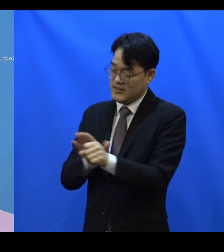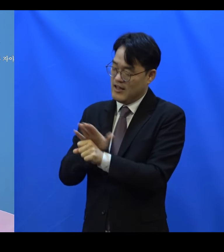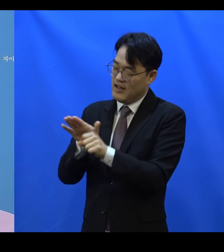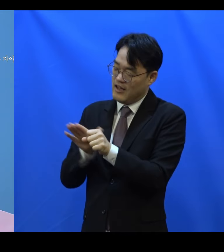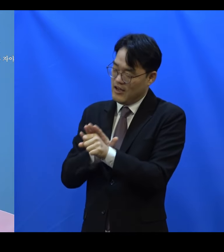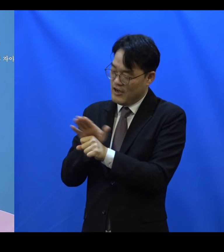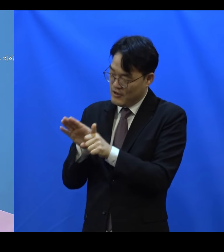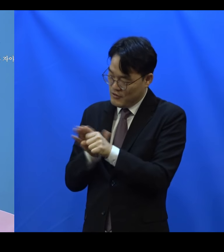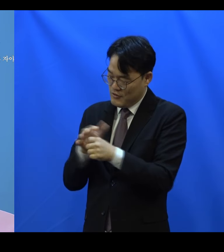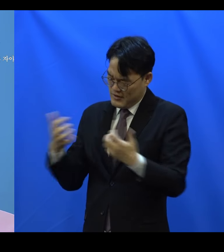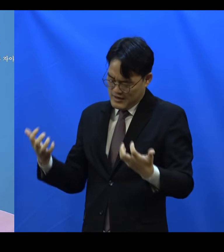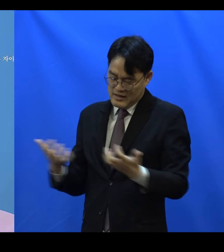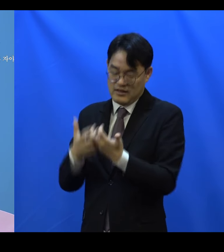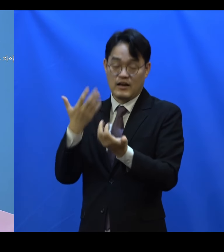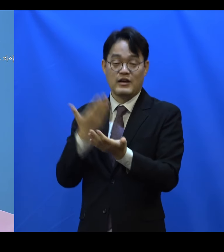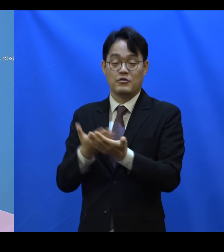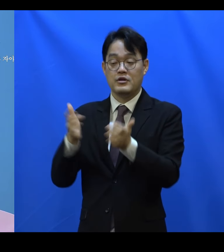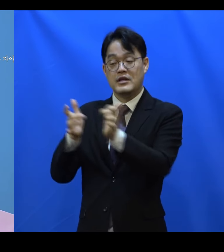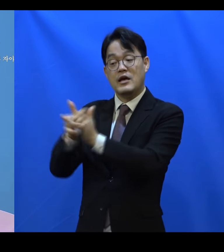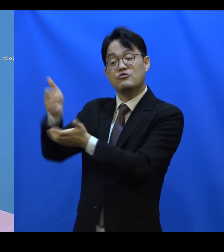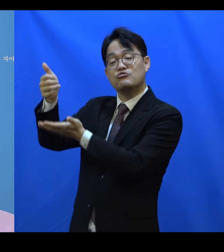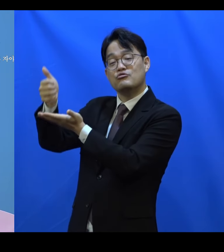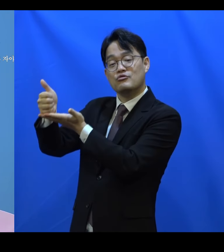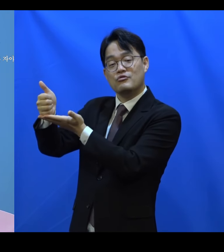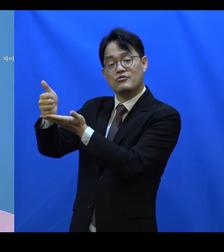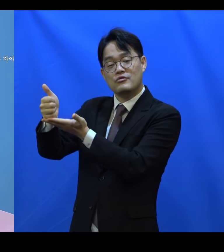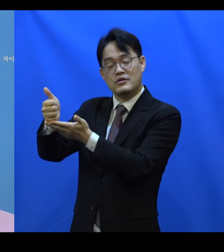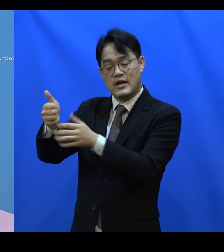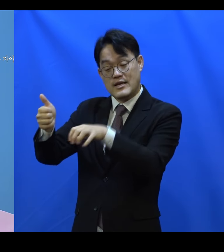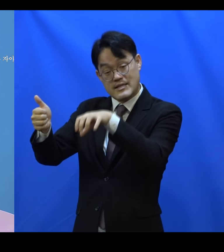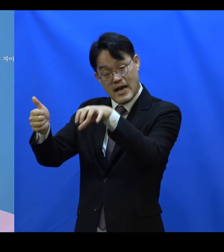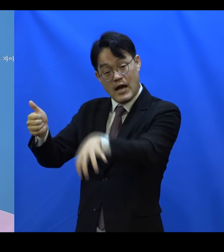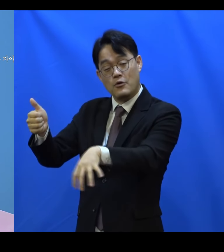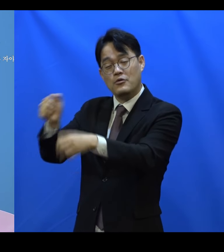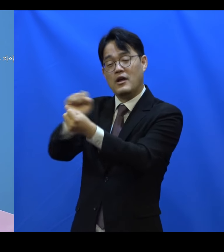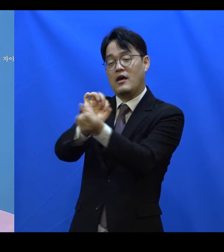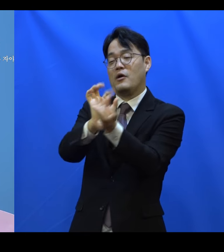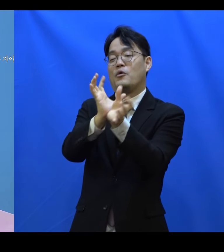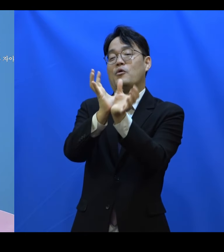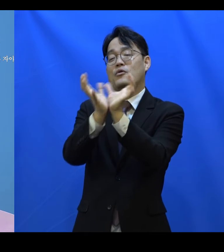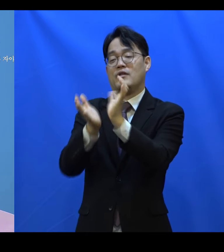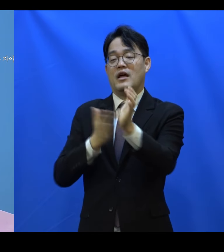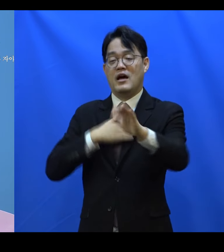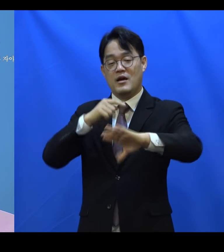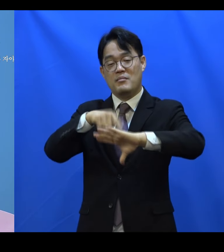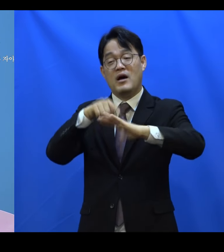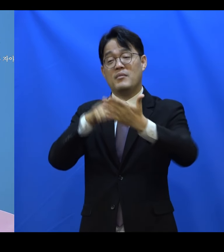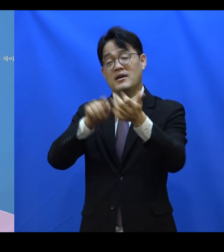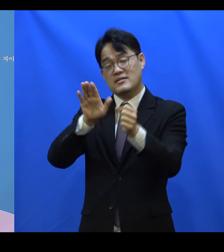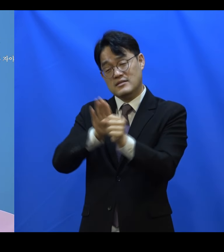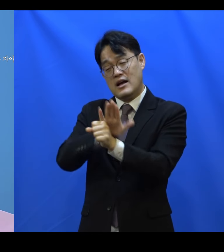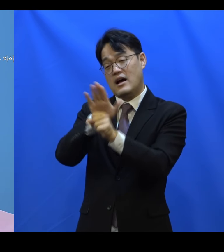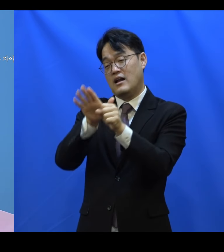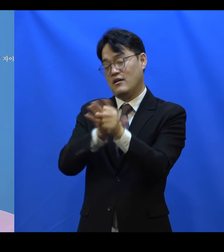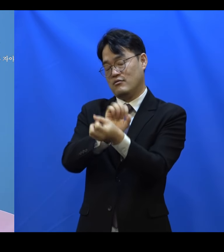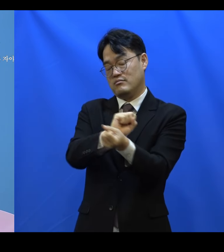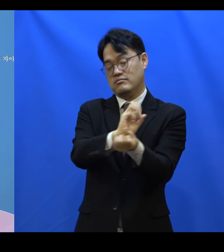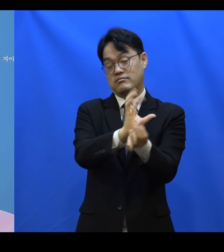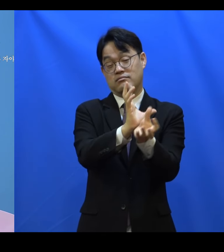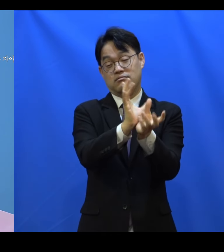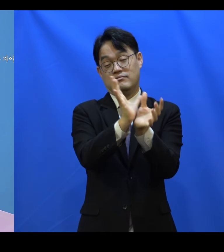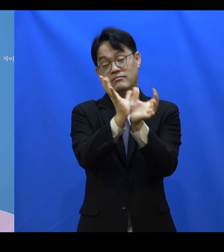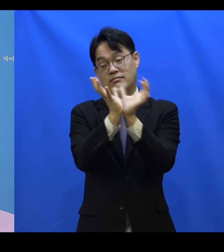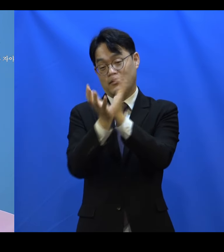예수 샤론의 꽃, 나의 마음에 사랑으로 비소서. 그죠?